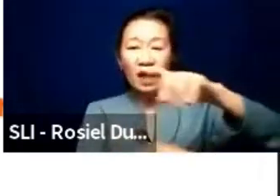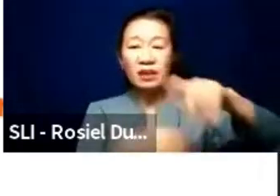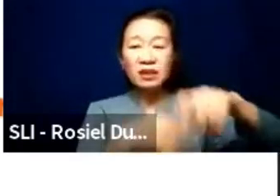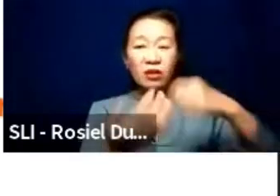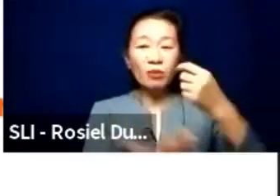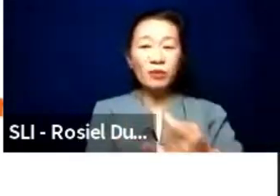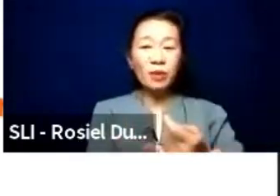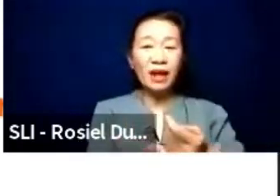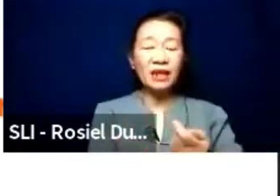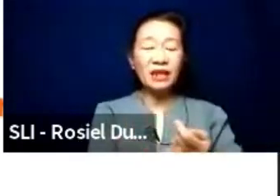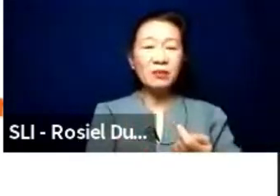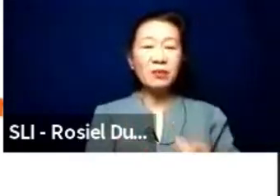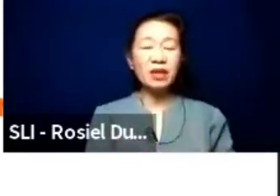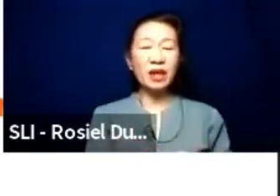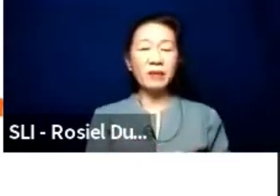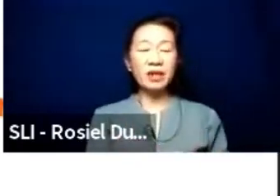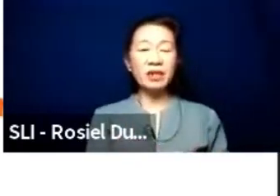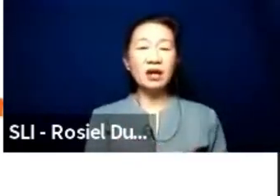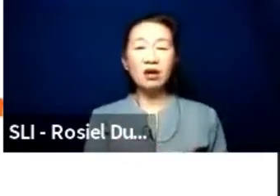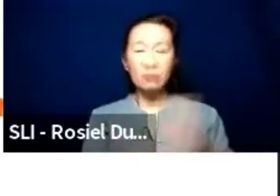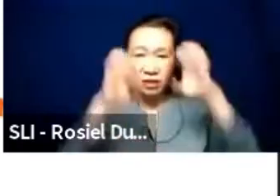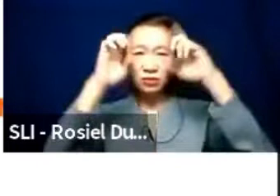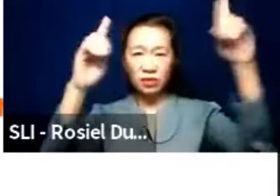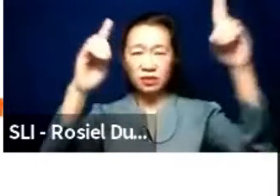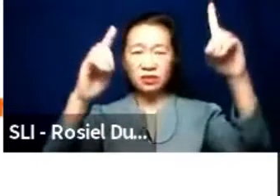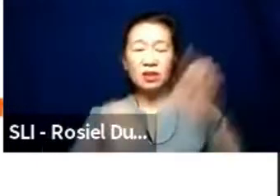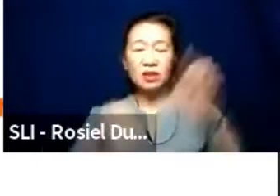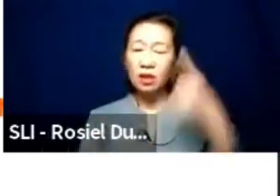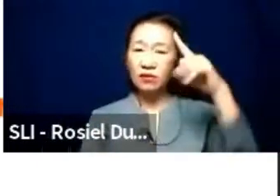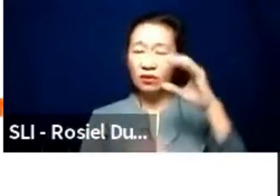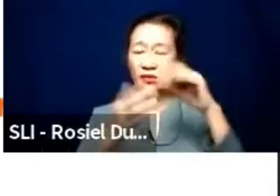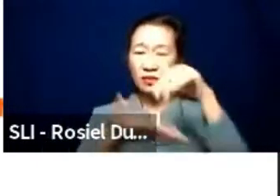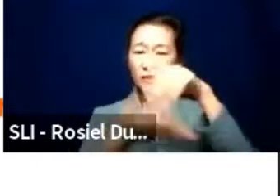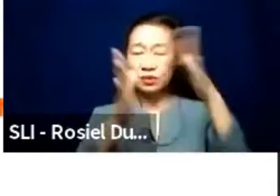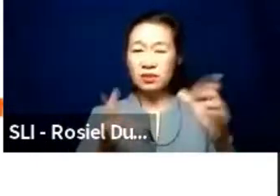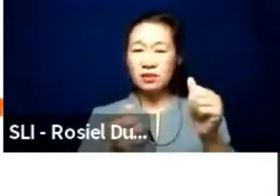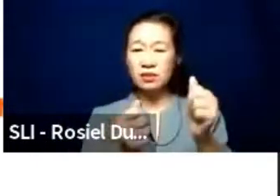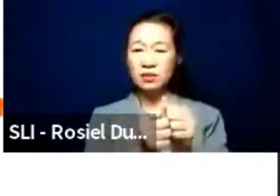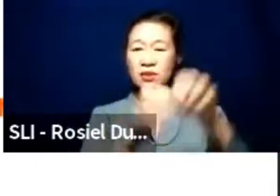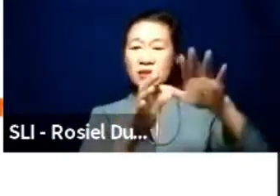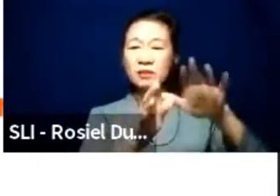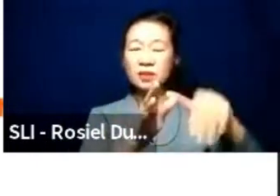ang emphasis ng ating education for students with disabilities,